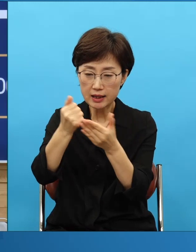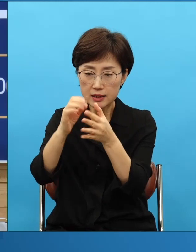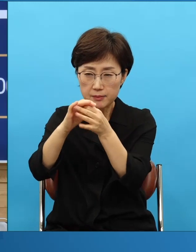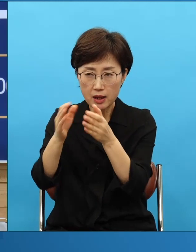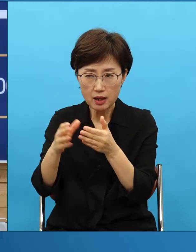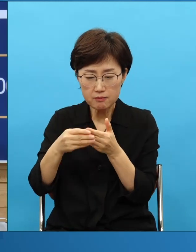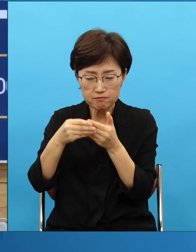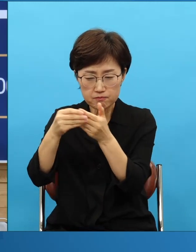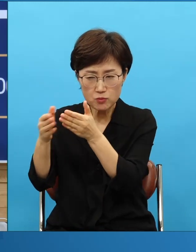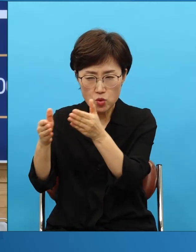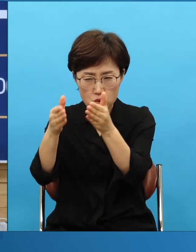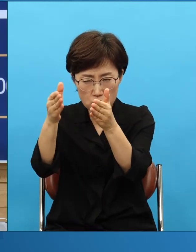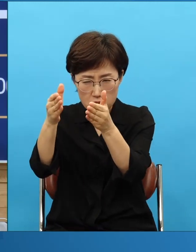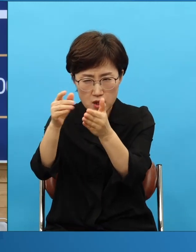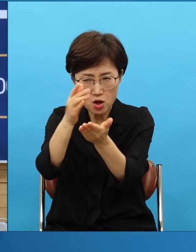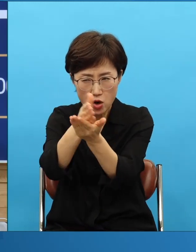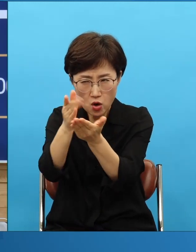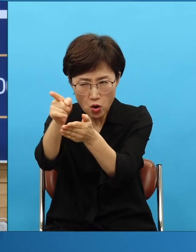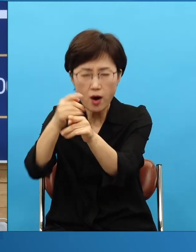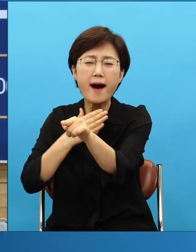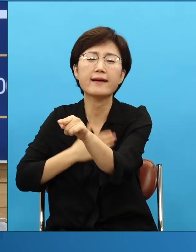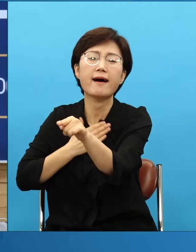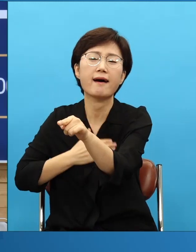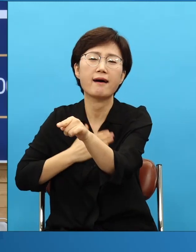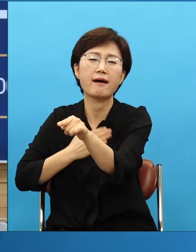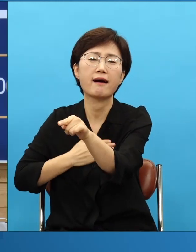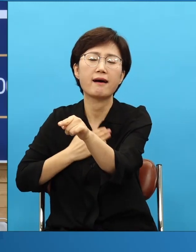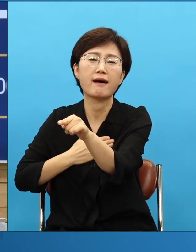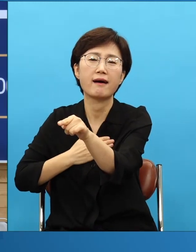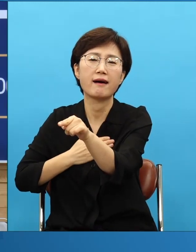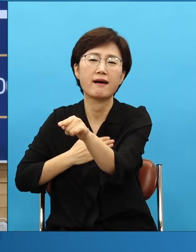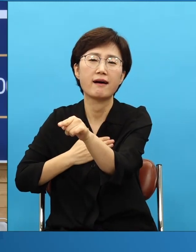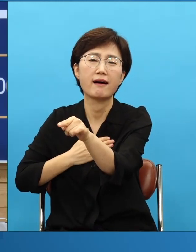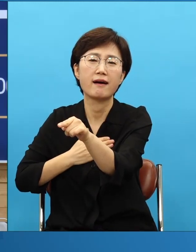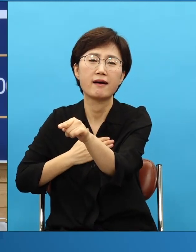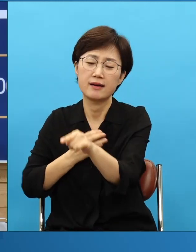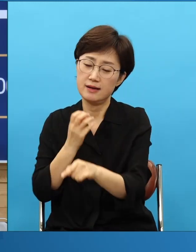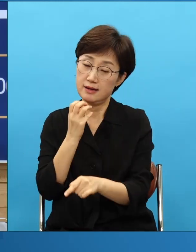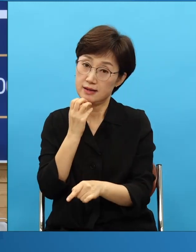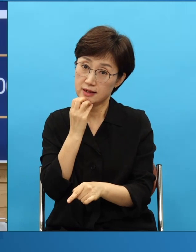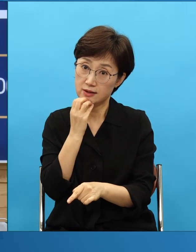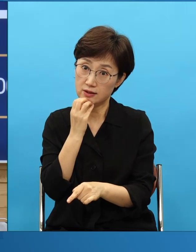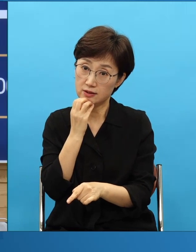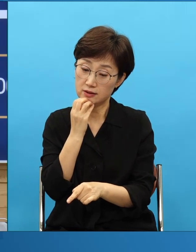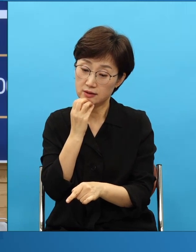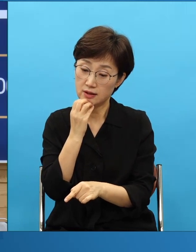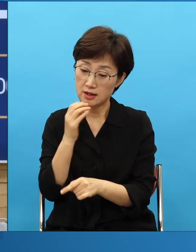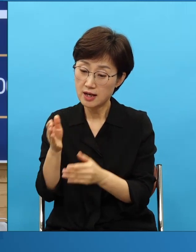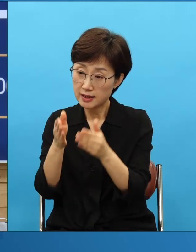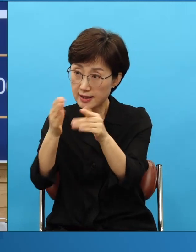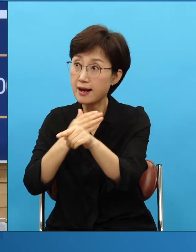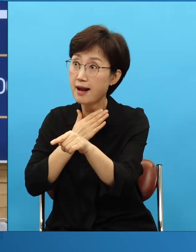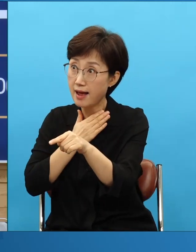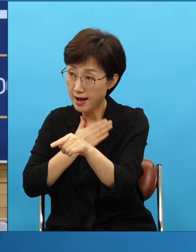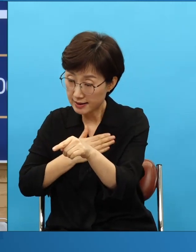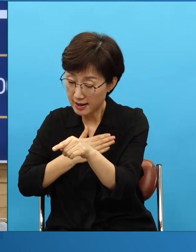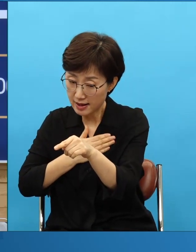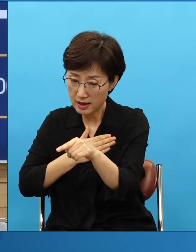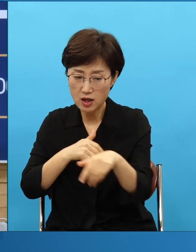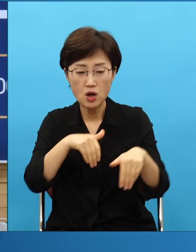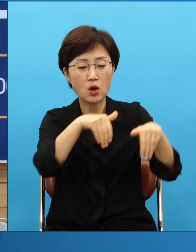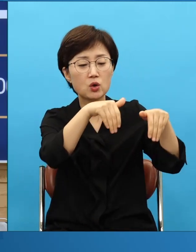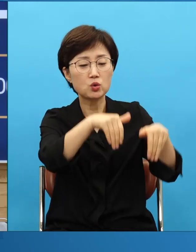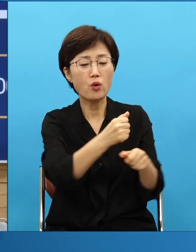겁니다. And he knew what the journeys of God's were. 그게 링컨은 노예 해방이었습니다. And for him, it is to